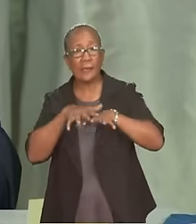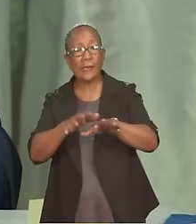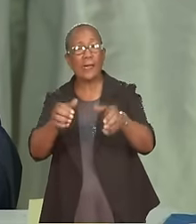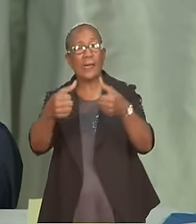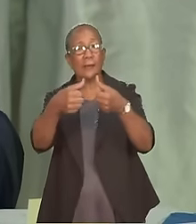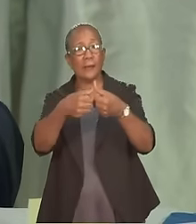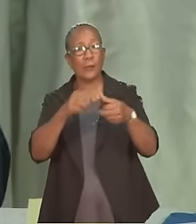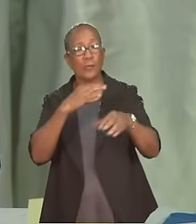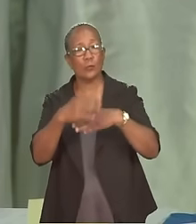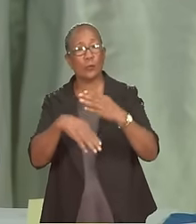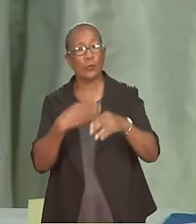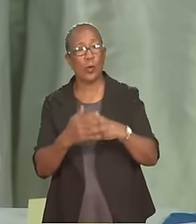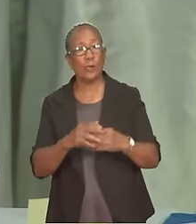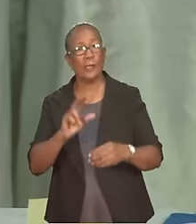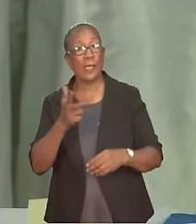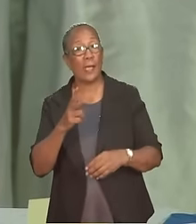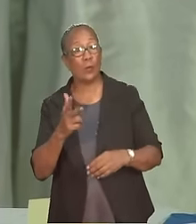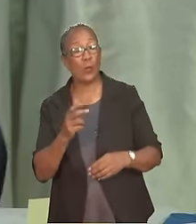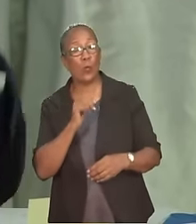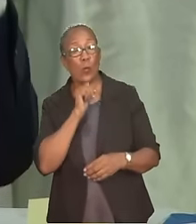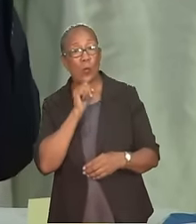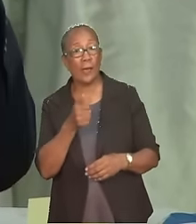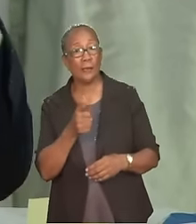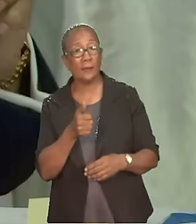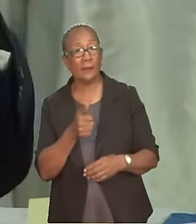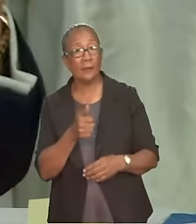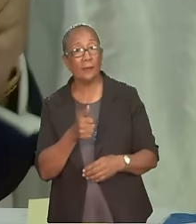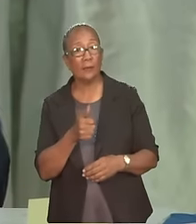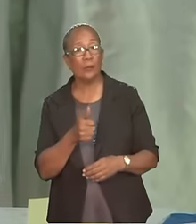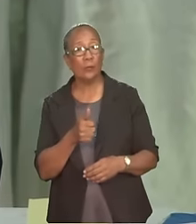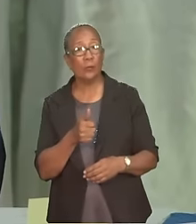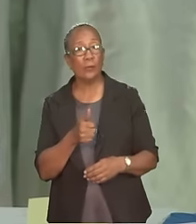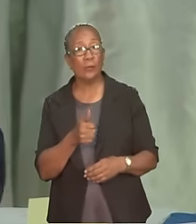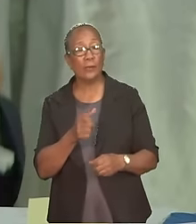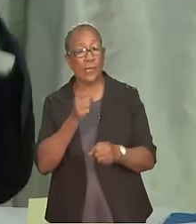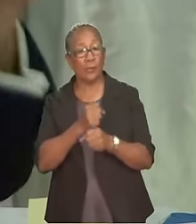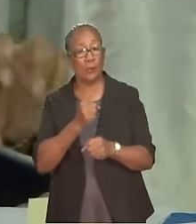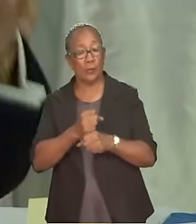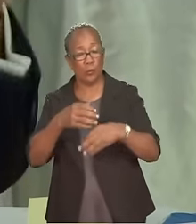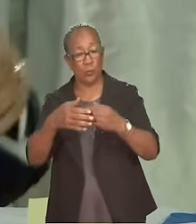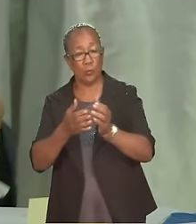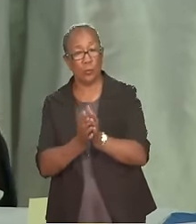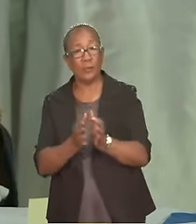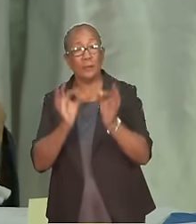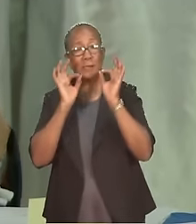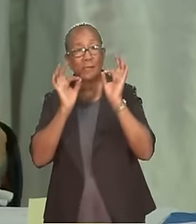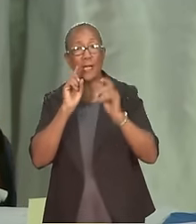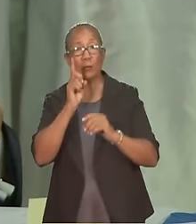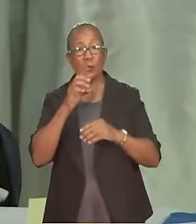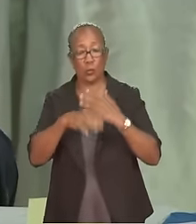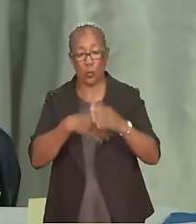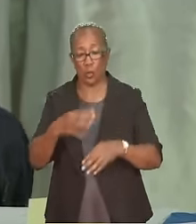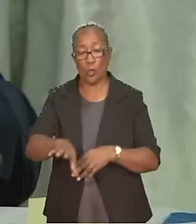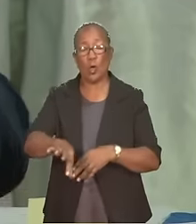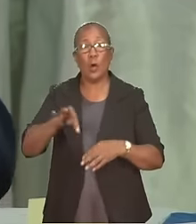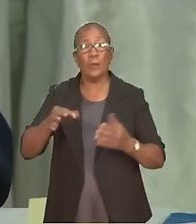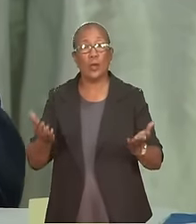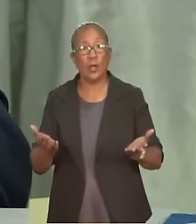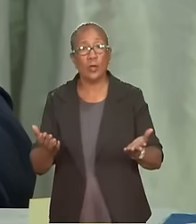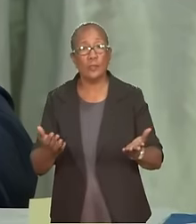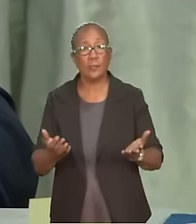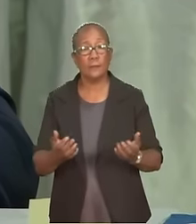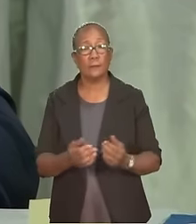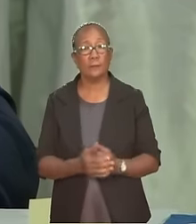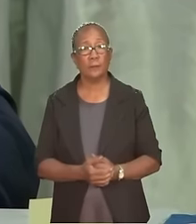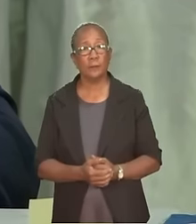worden en welke zaken er zijn die naar een beroepsgroep speciaal opgelost moeten worden, die niet vergelijkbaar zijn bij die